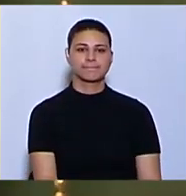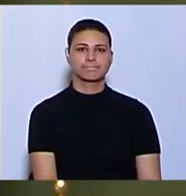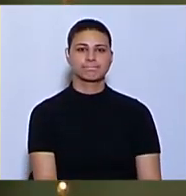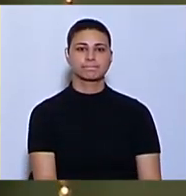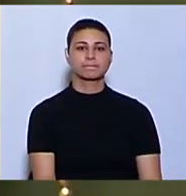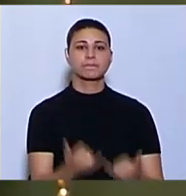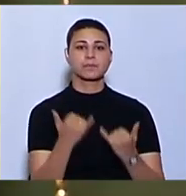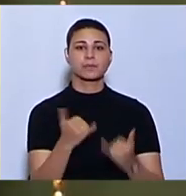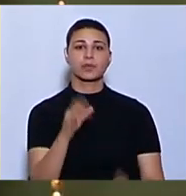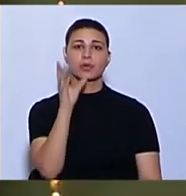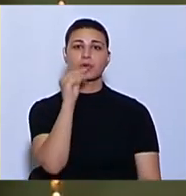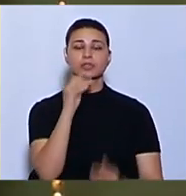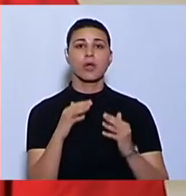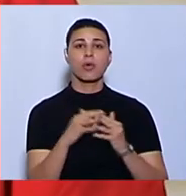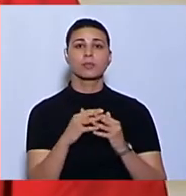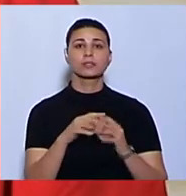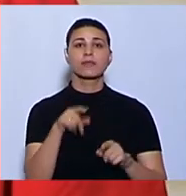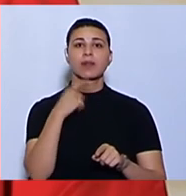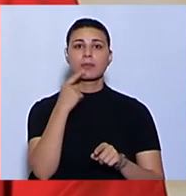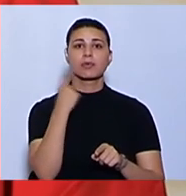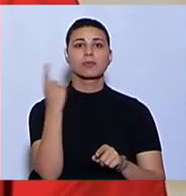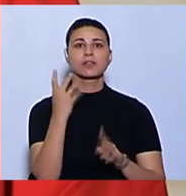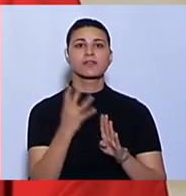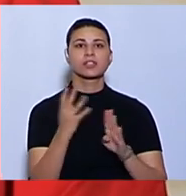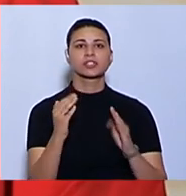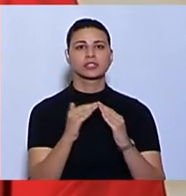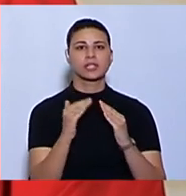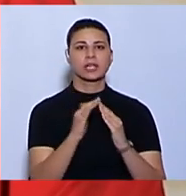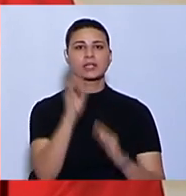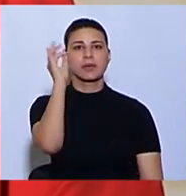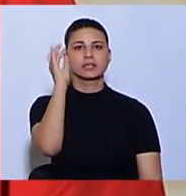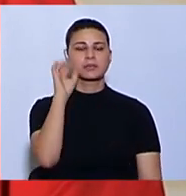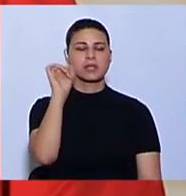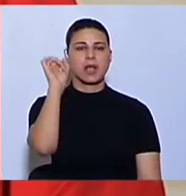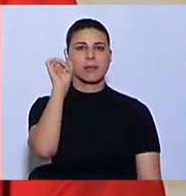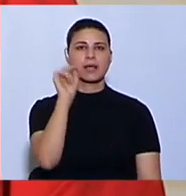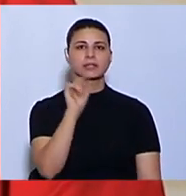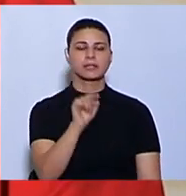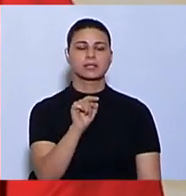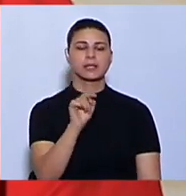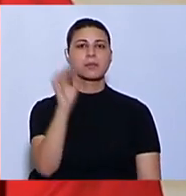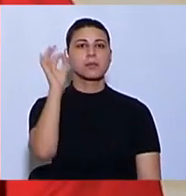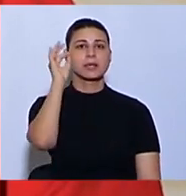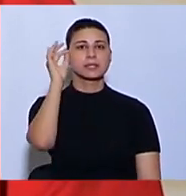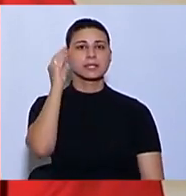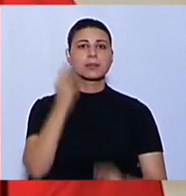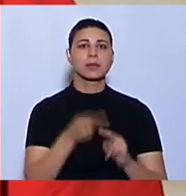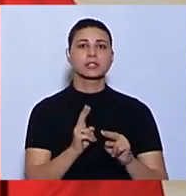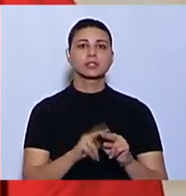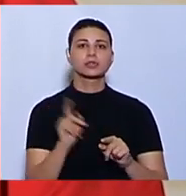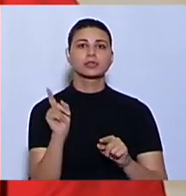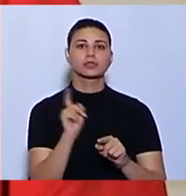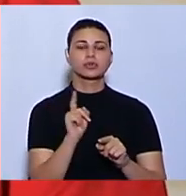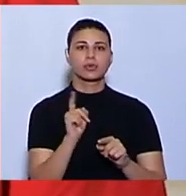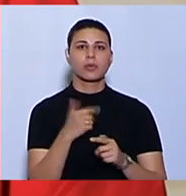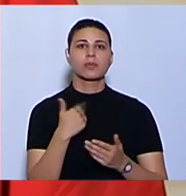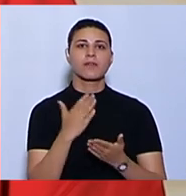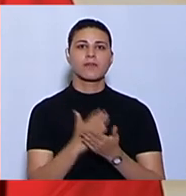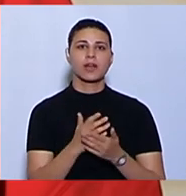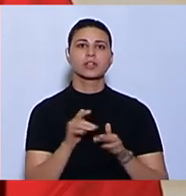დღეს აი როცა ომზე არის საუბარი, პირველ რიგში მახსენდება სახლი და აფხაზეთი. მახსენდება ის, რომ